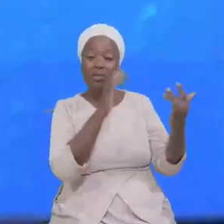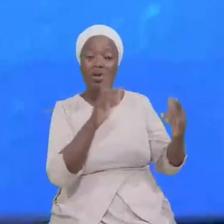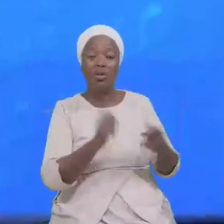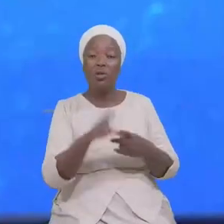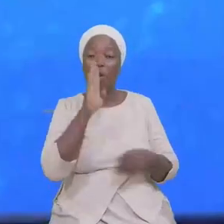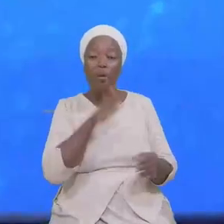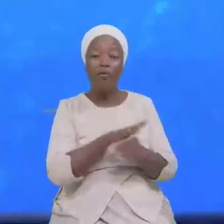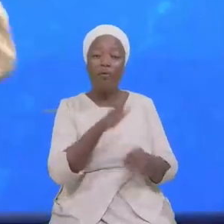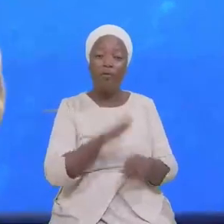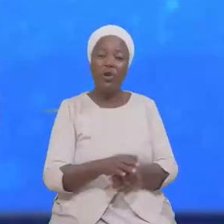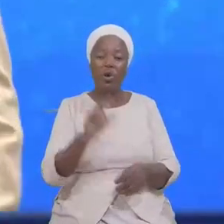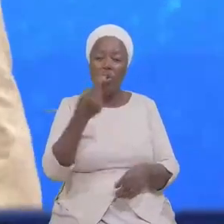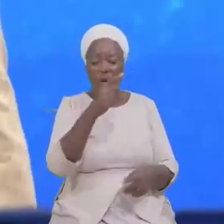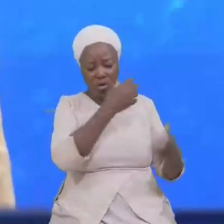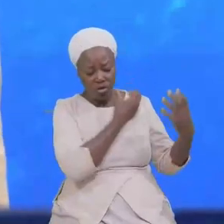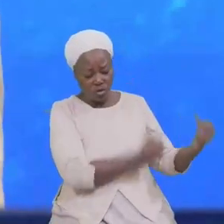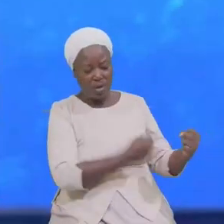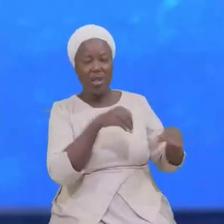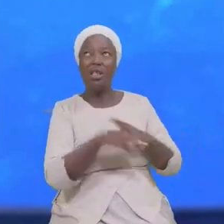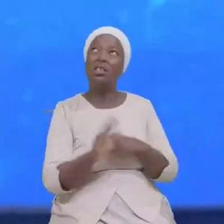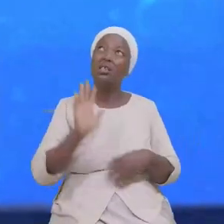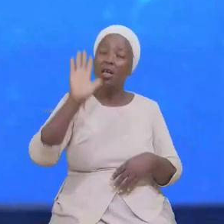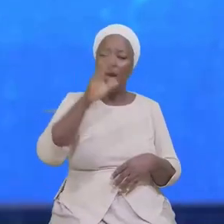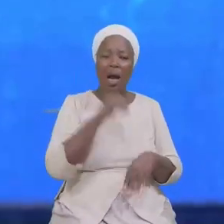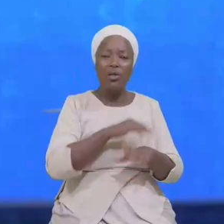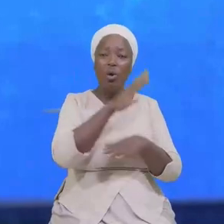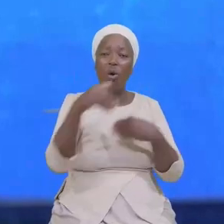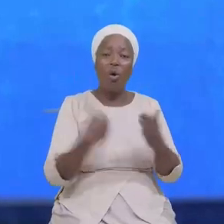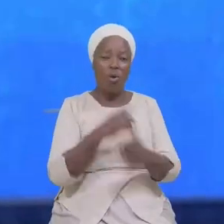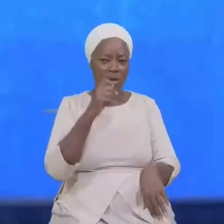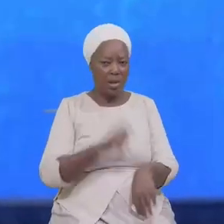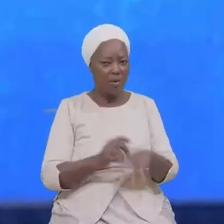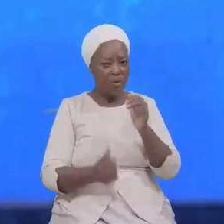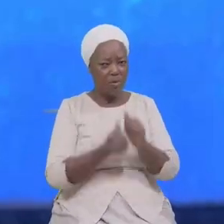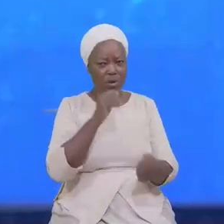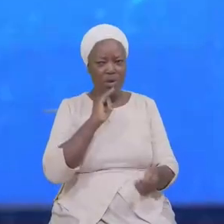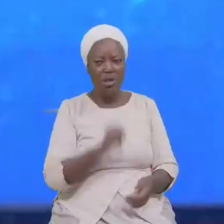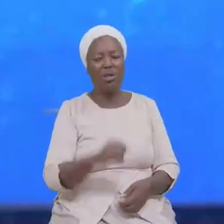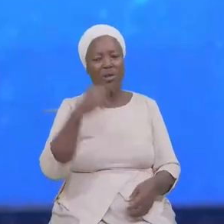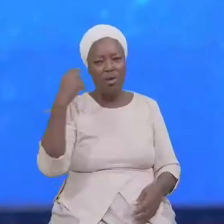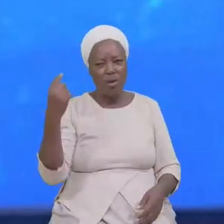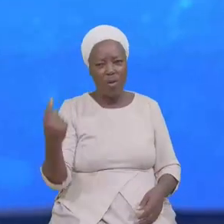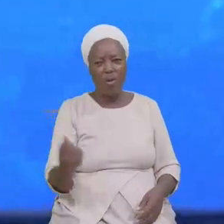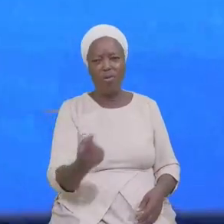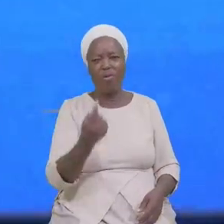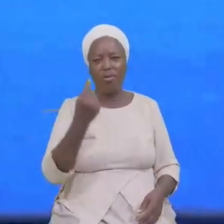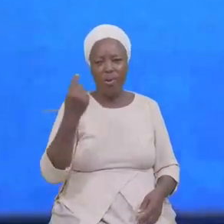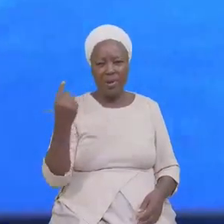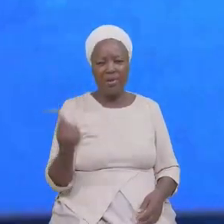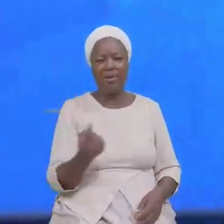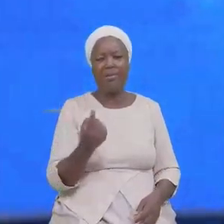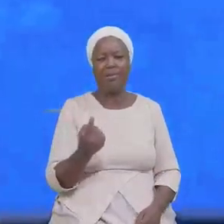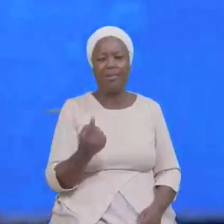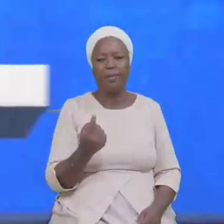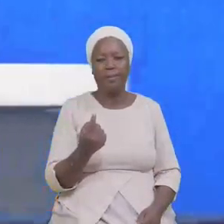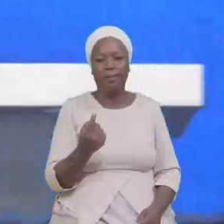Vous êtes tellement déçu dans la vie et les déceptions se sont accumulées. Vous êtes allé là-bas, déception, en haut,